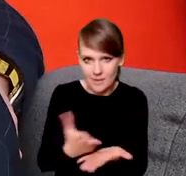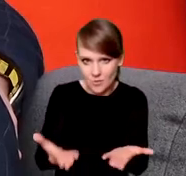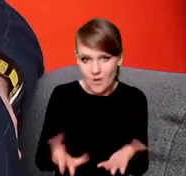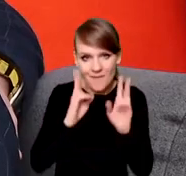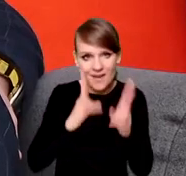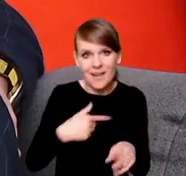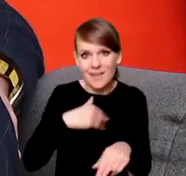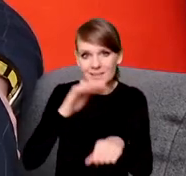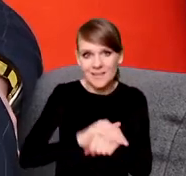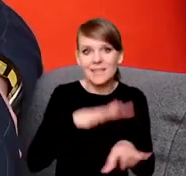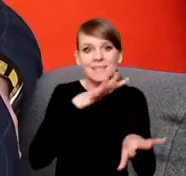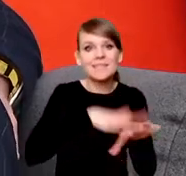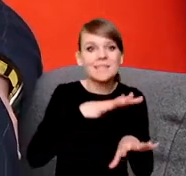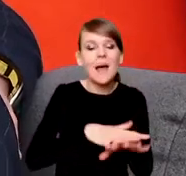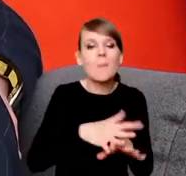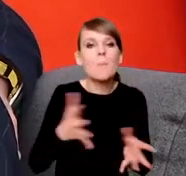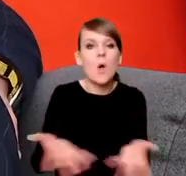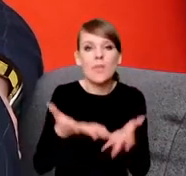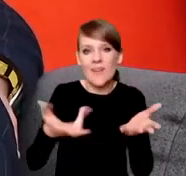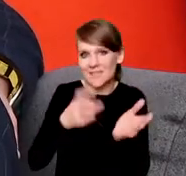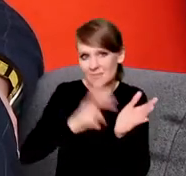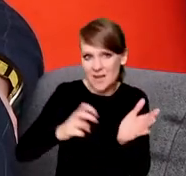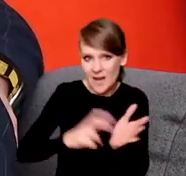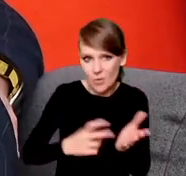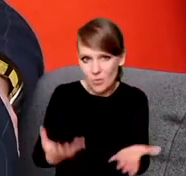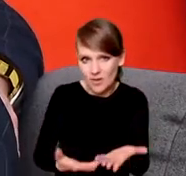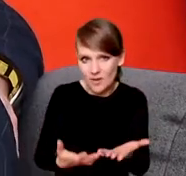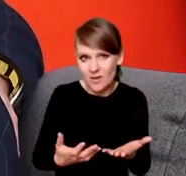brakuje systemów motywacji, czego przejawem są